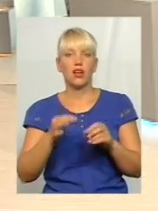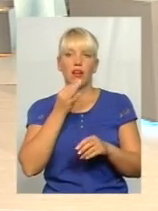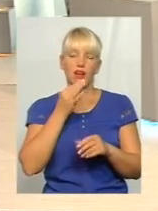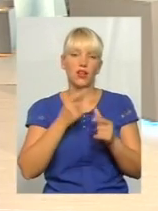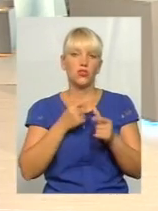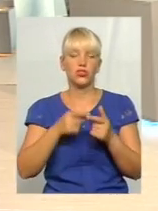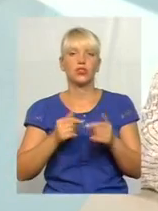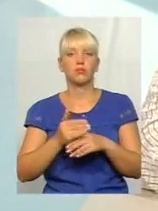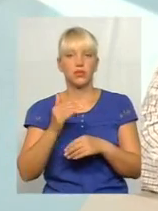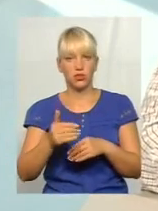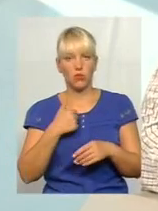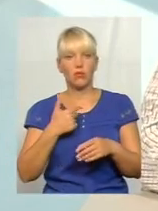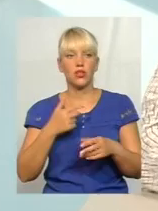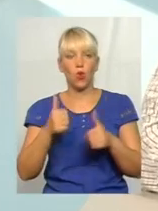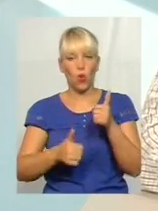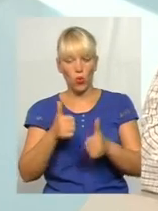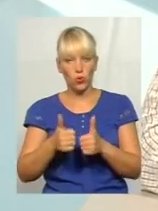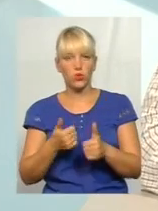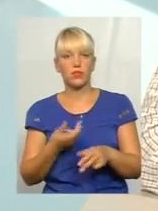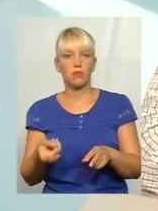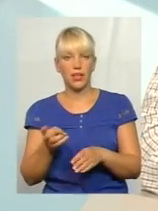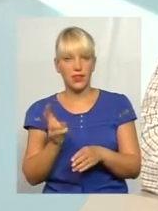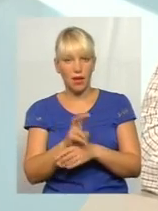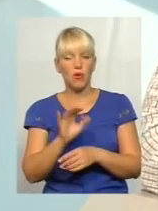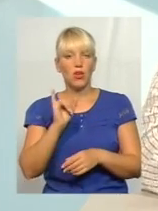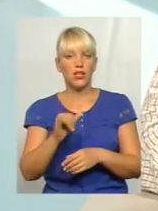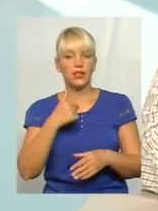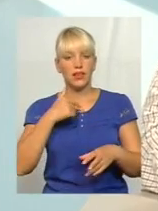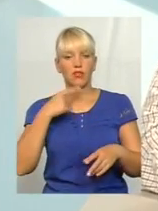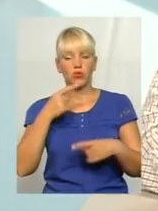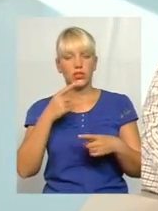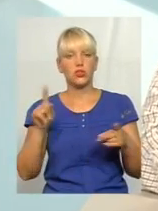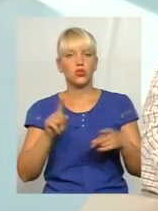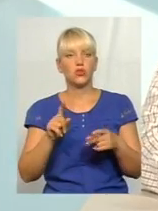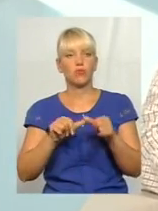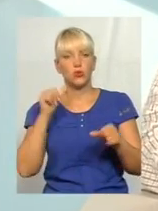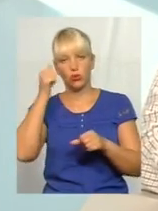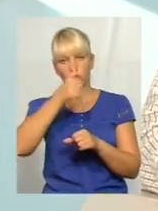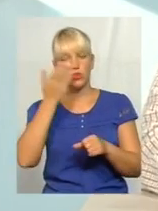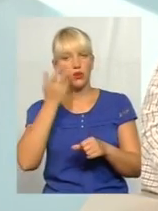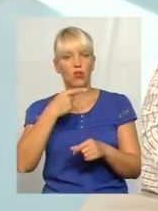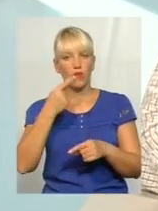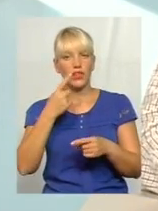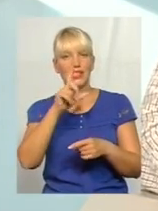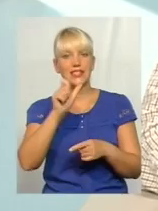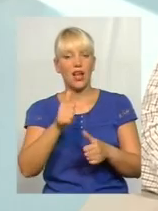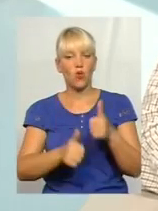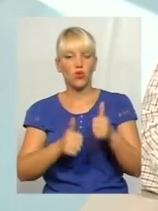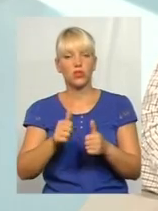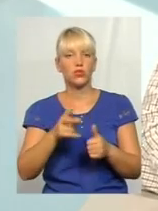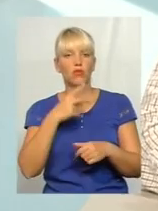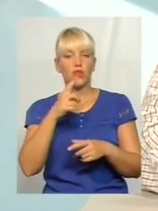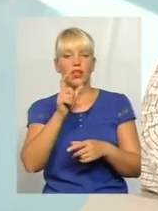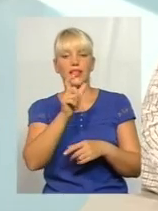прийдемо так але я хочу сказати ще таке коли Минулого року за конкурси заговорили ті директори якіх звільняли